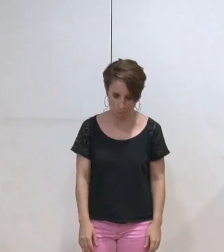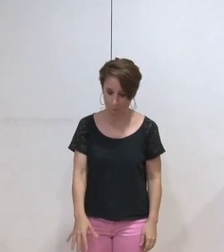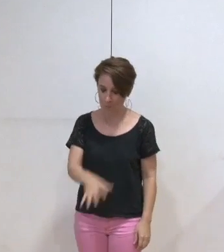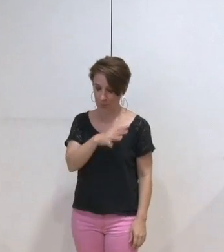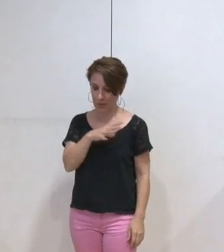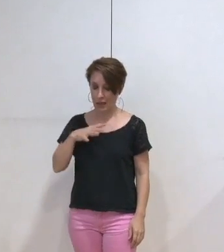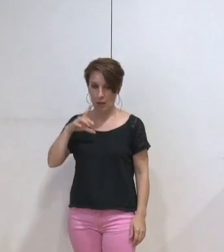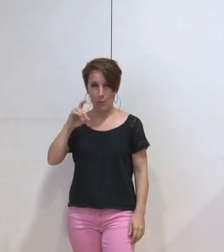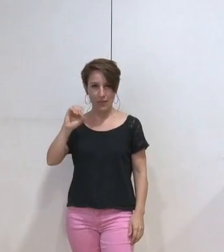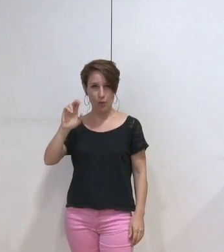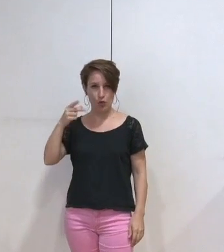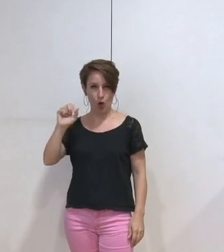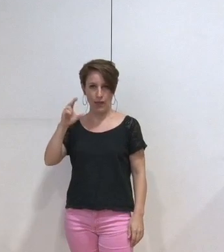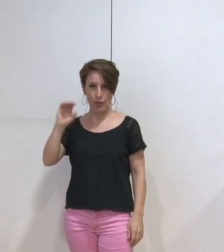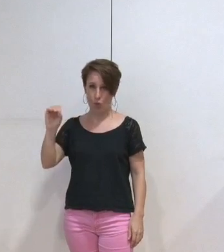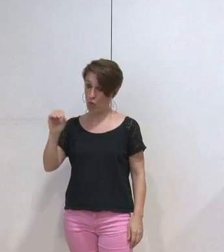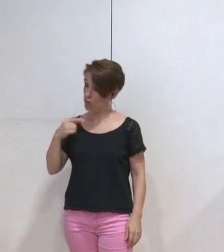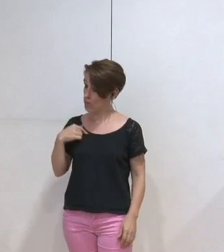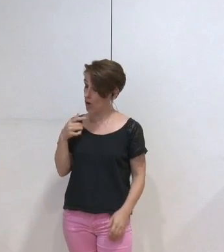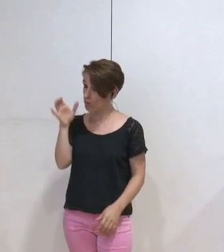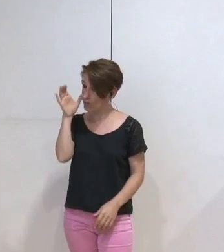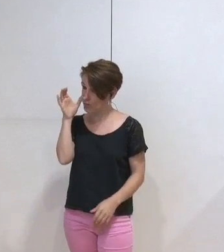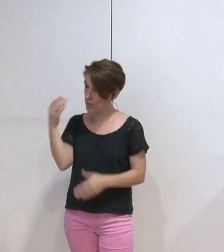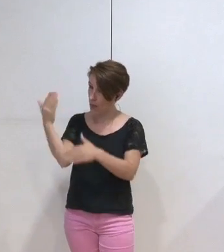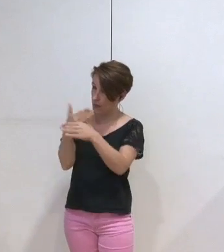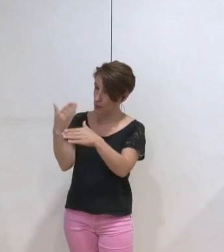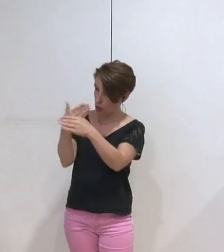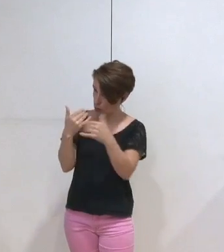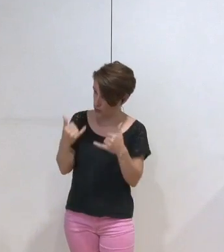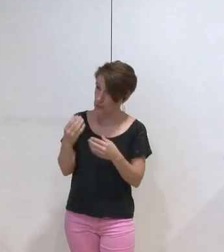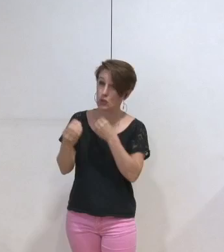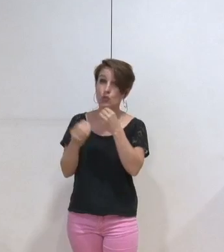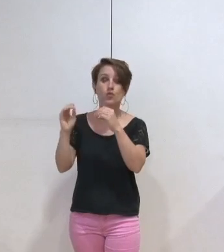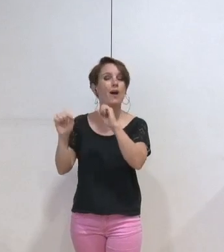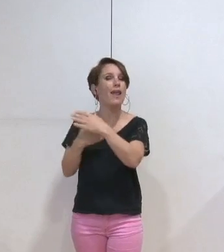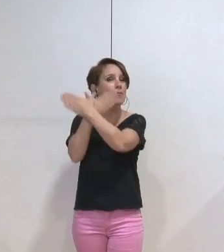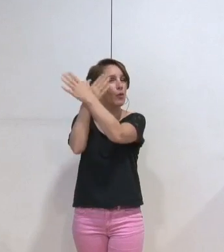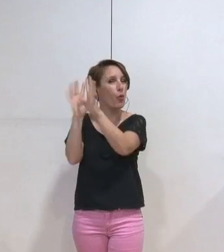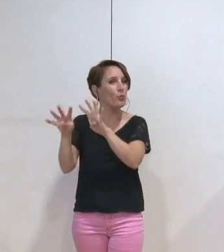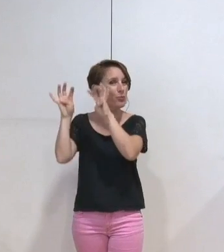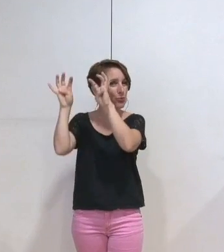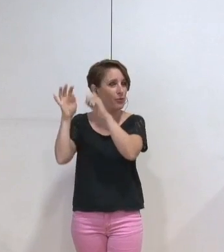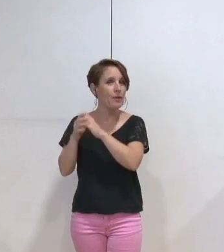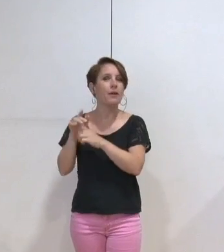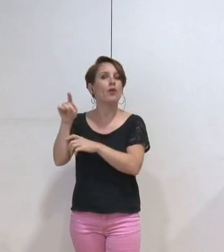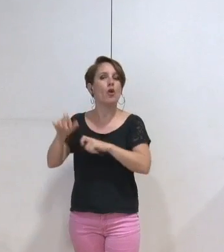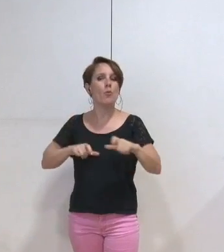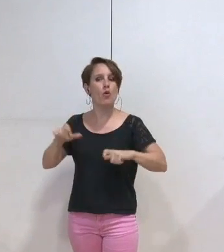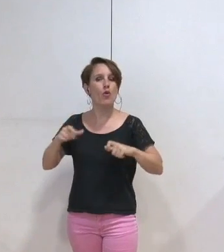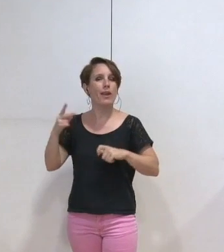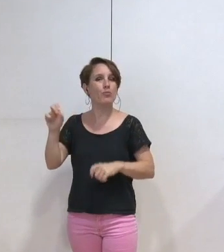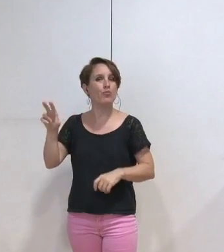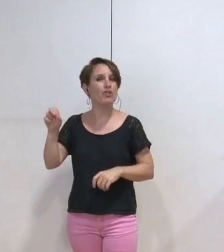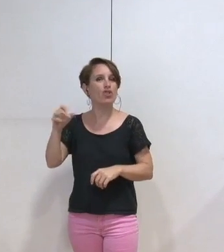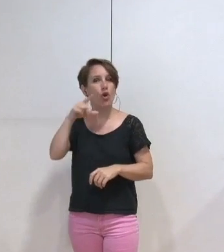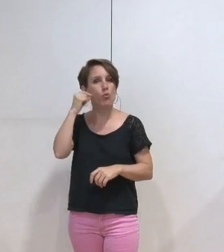suis avec un intérêt certain vos interventions ici à la métropole métropole où vous êtes d'ailleurs secondé par votre collègue chirollois monsieur